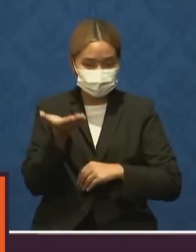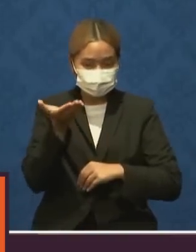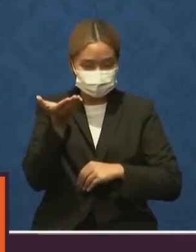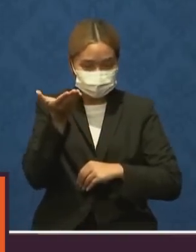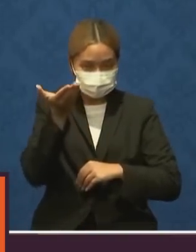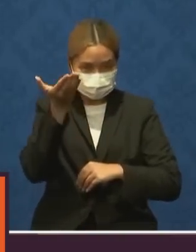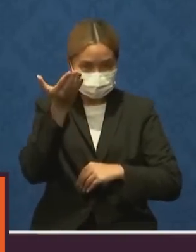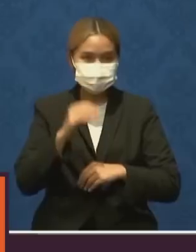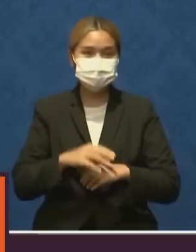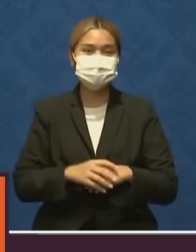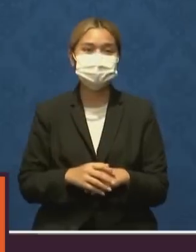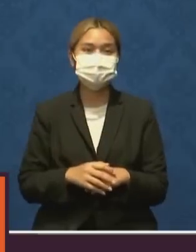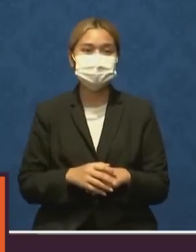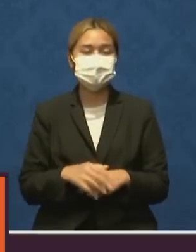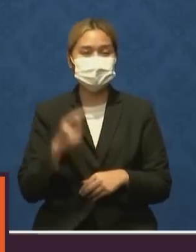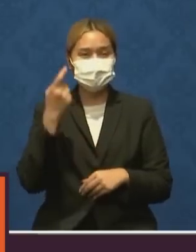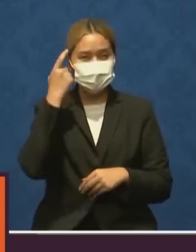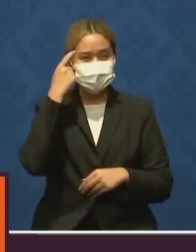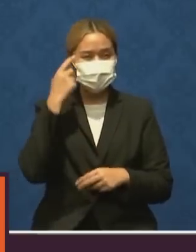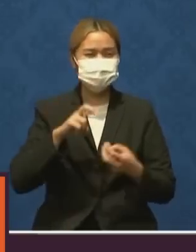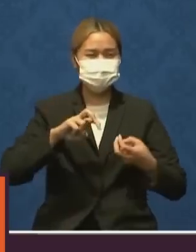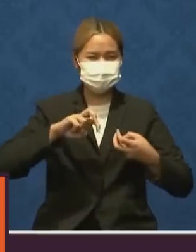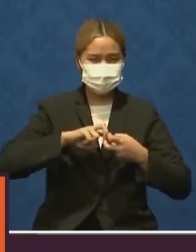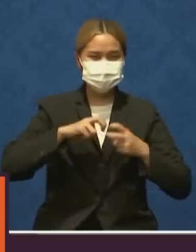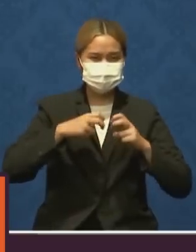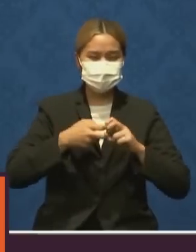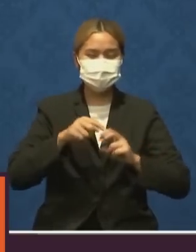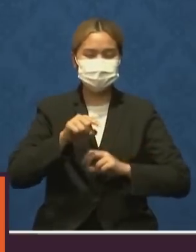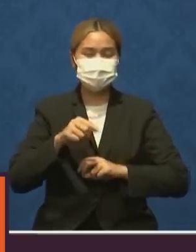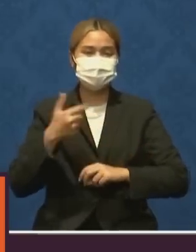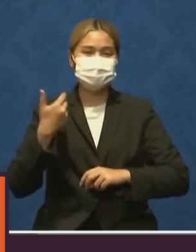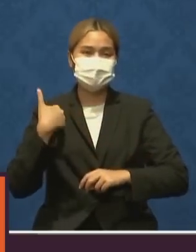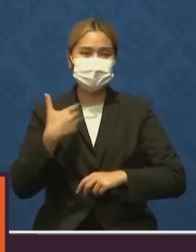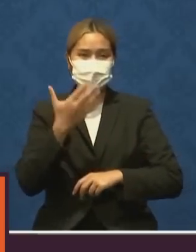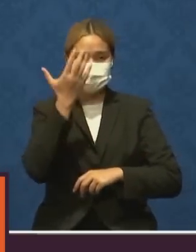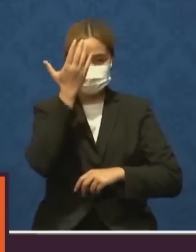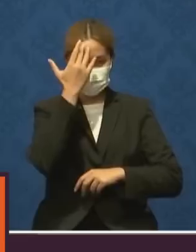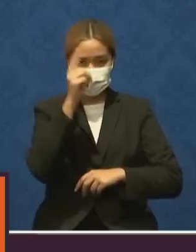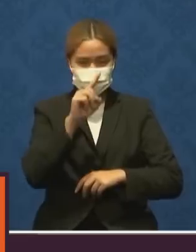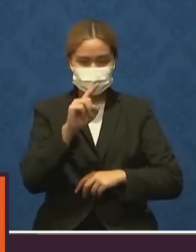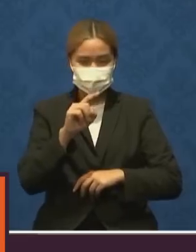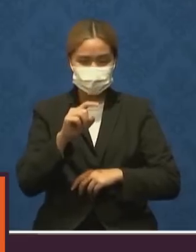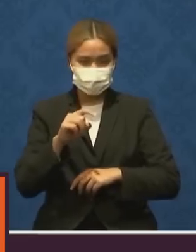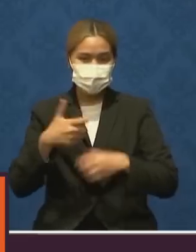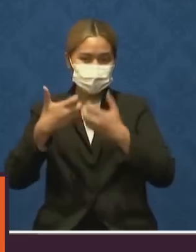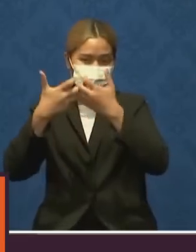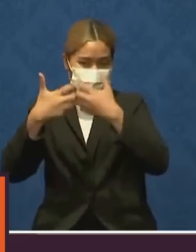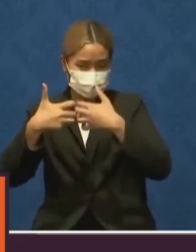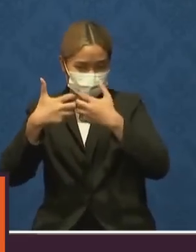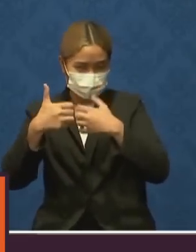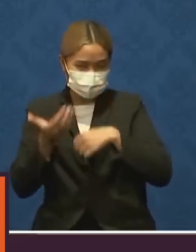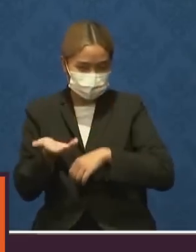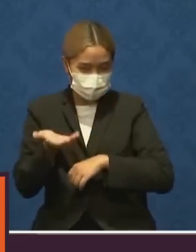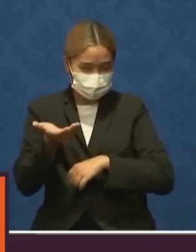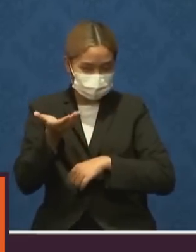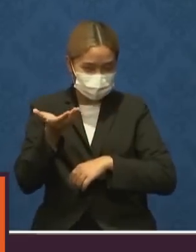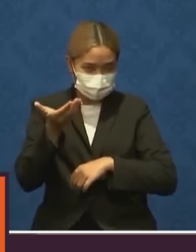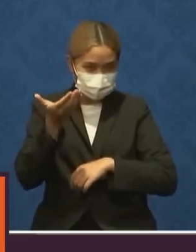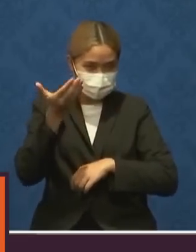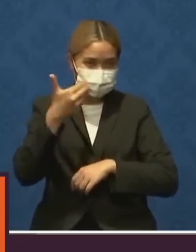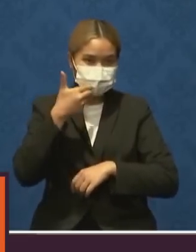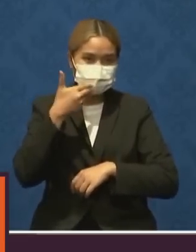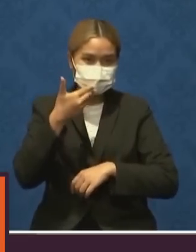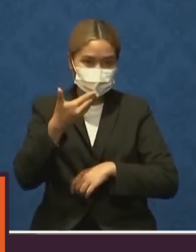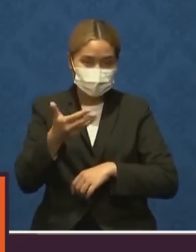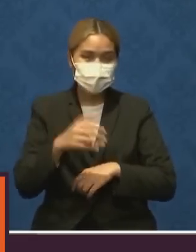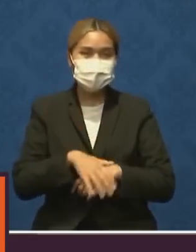้เปปกติ Panzerที่กำลังประติดส่วนเกินขประเทไทยอยสขนานี้แต่ถามีการอ้างวนคความมน